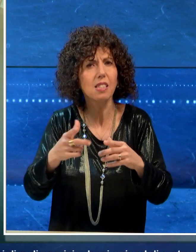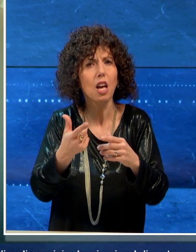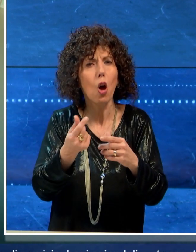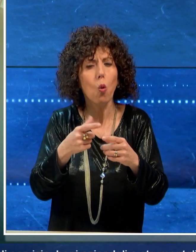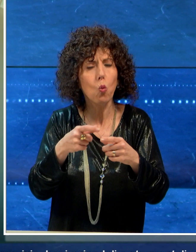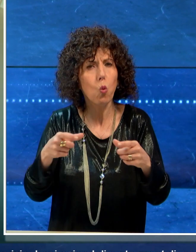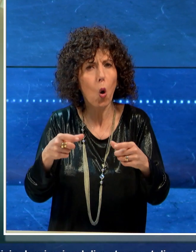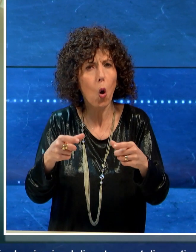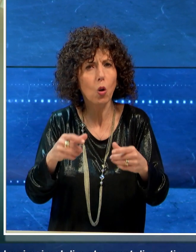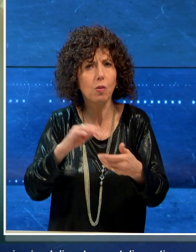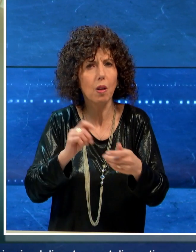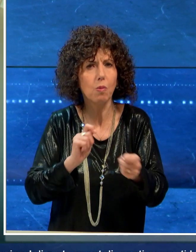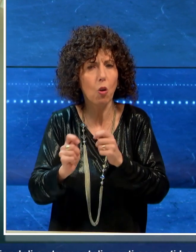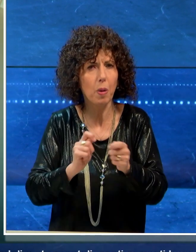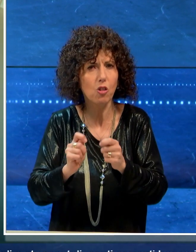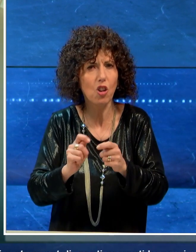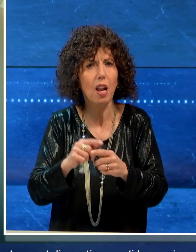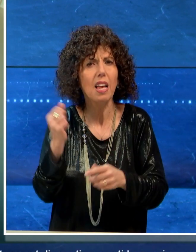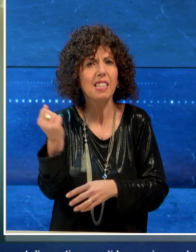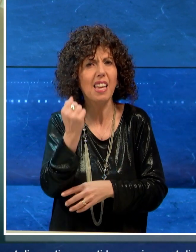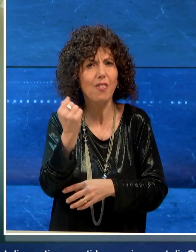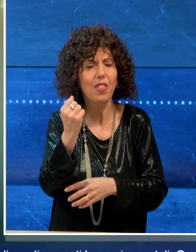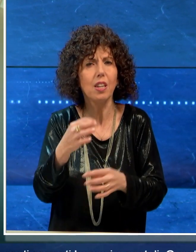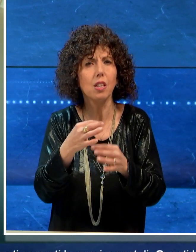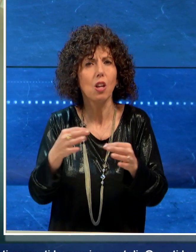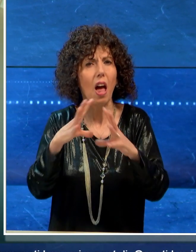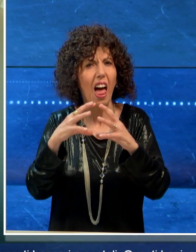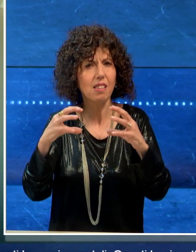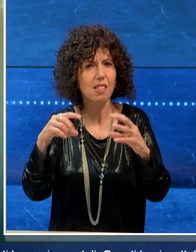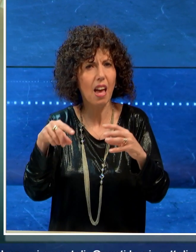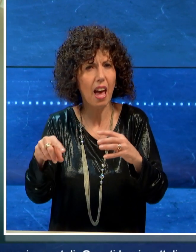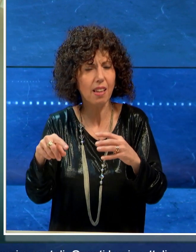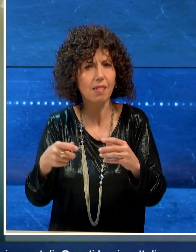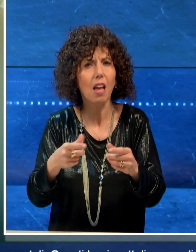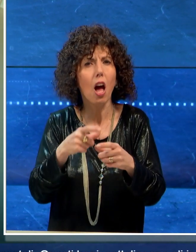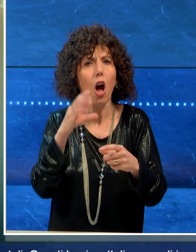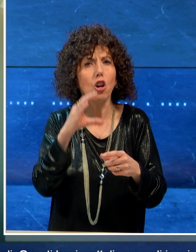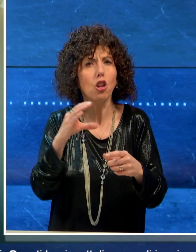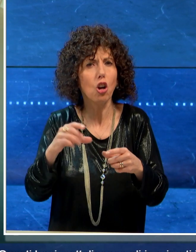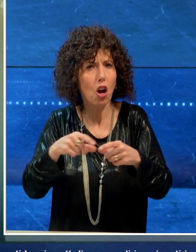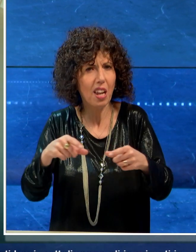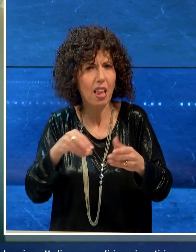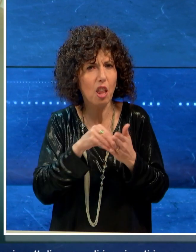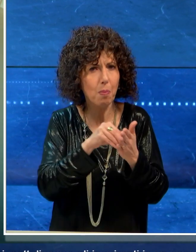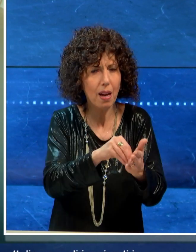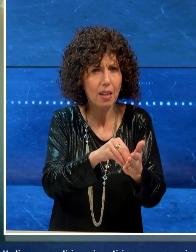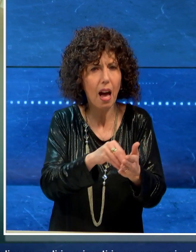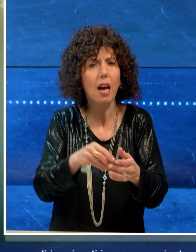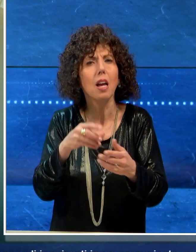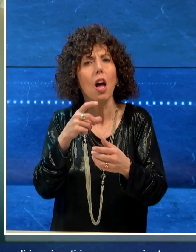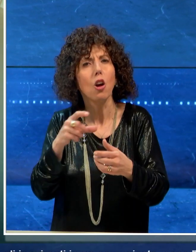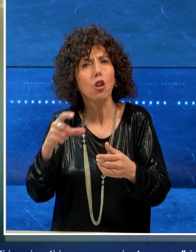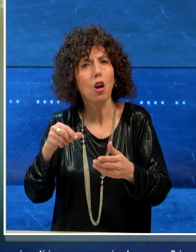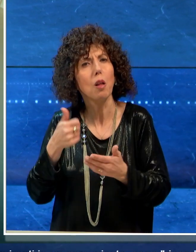di società commerciali e di servizio beni aziendali conti correnti bancari e